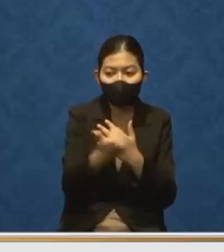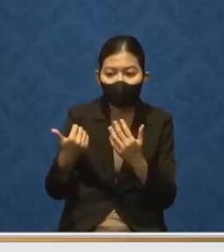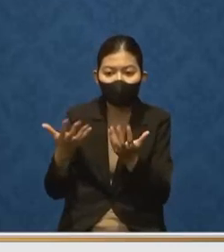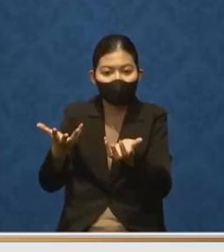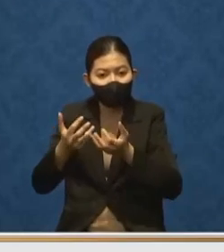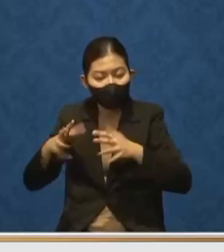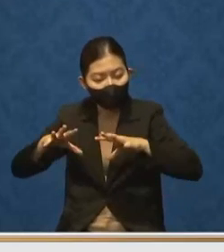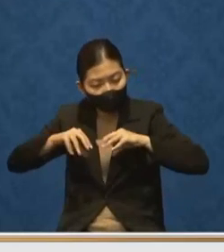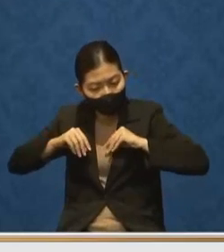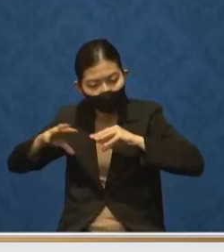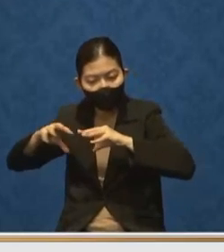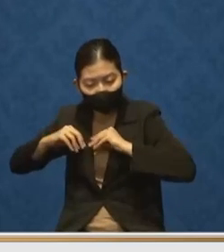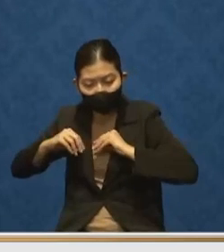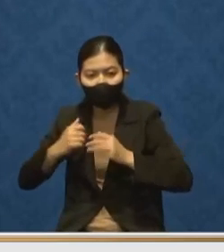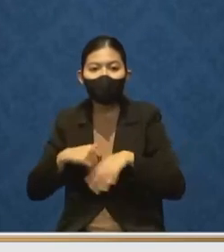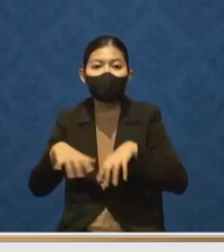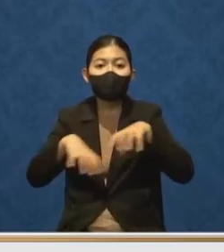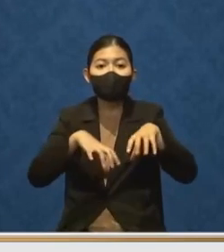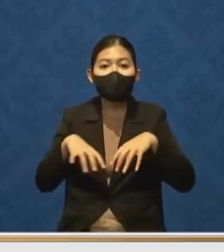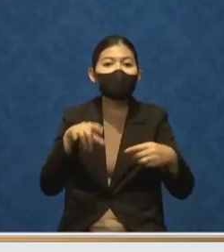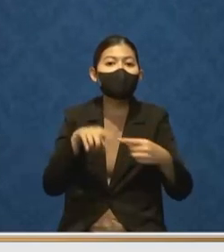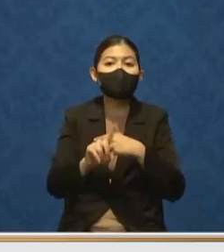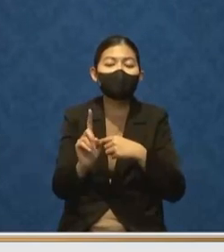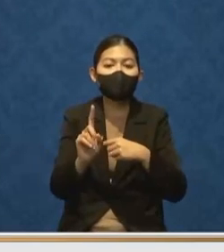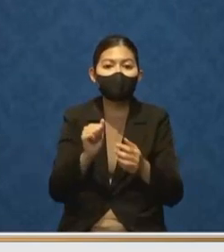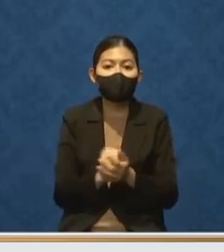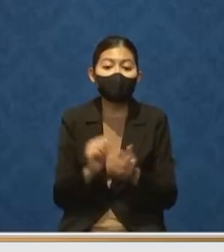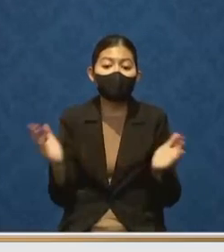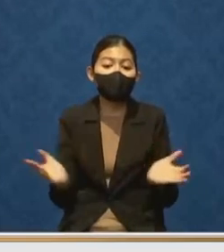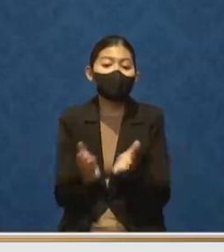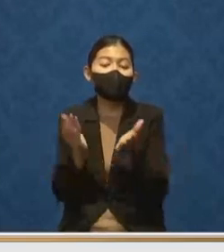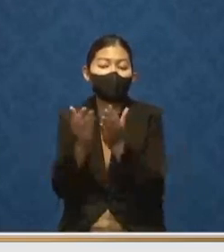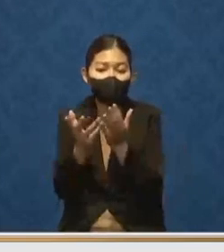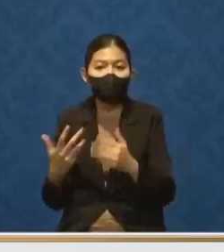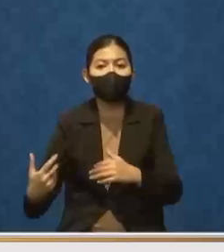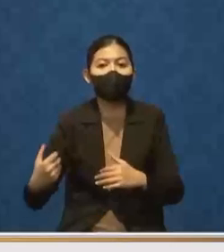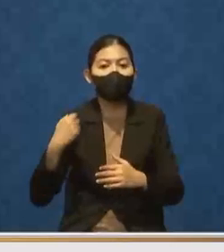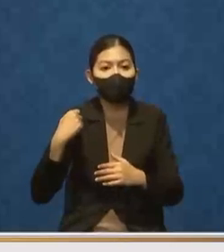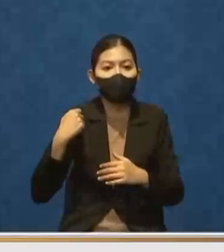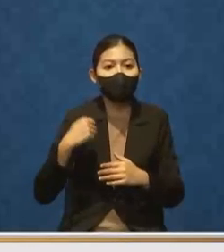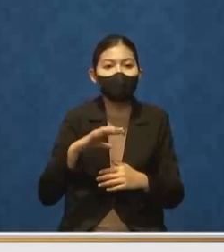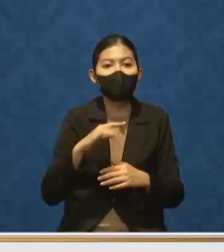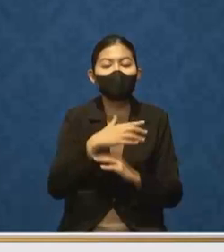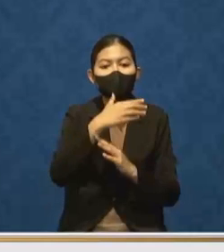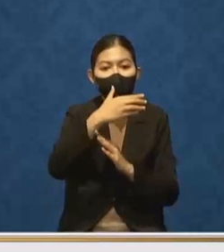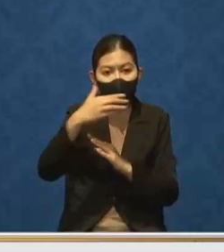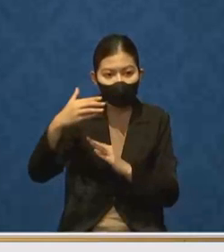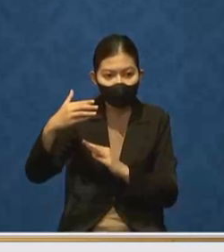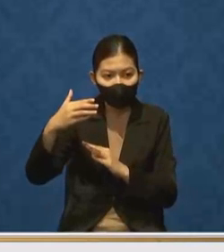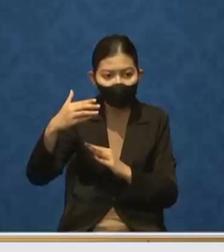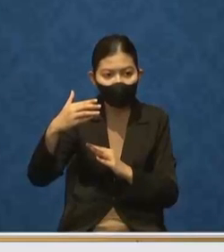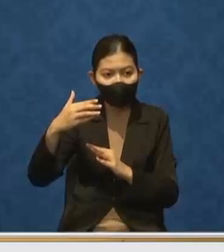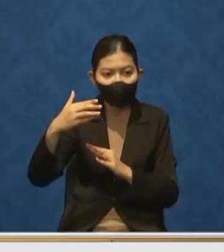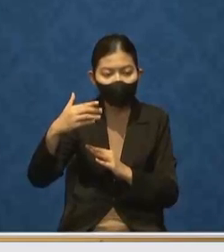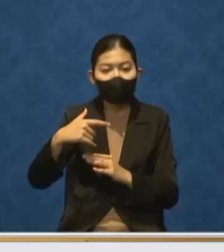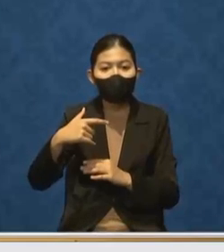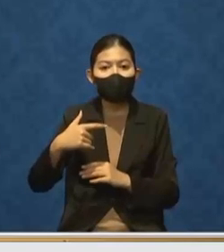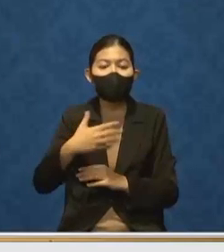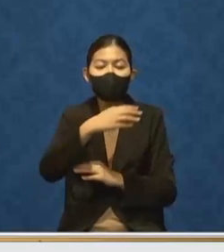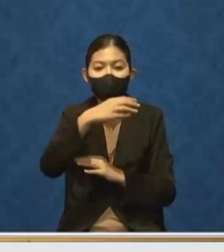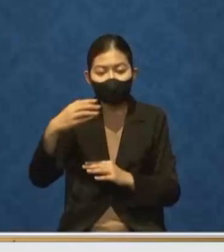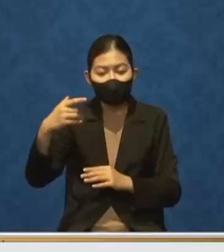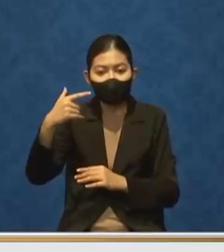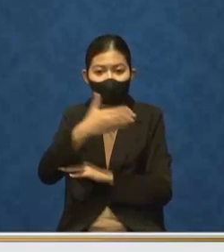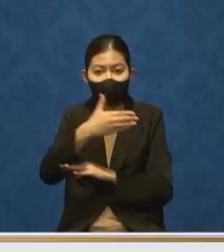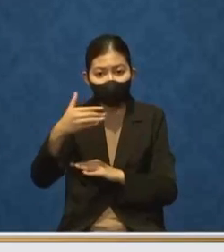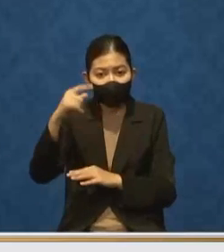ทศจำแนกตามแผนงานได้ดังนี้การส่งเสริมความมั่นคงของสถาบันหลักชาติศาสนาพระมหากษัตริย์งบ